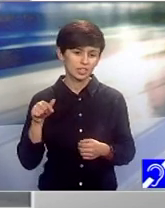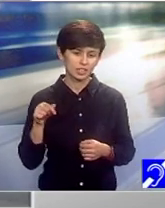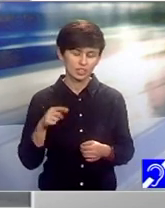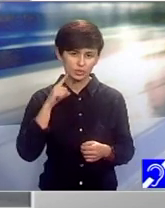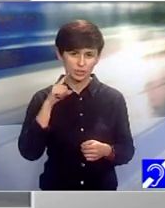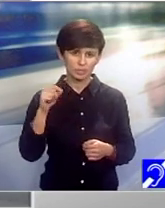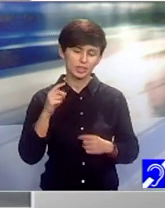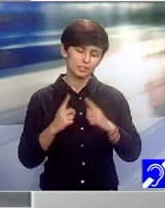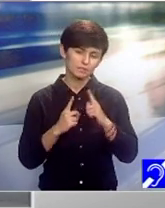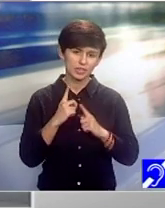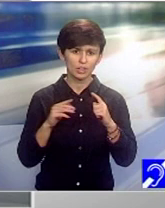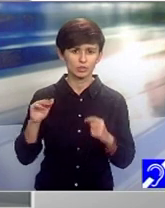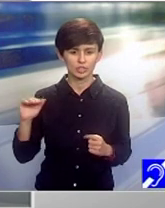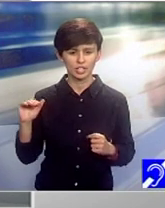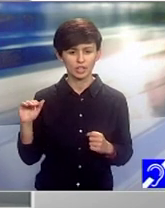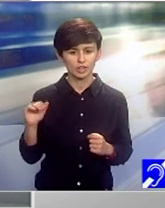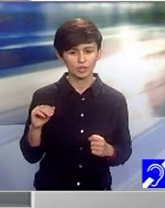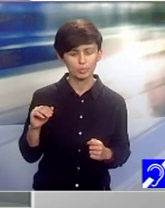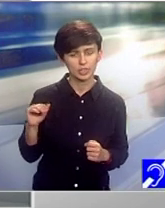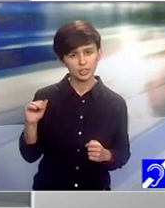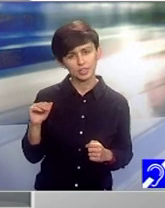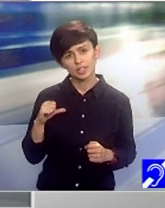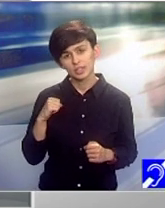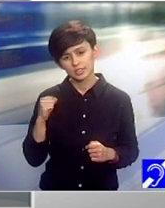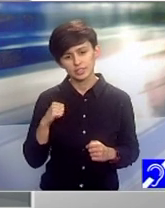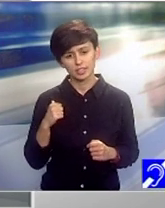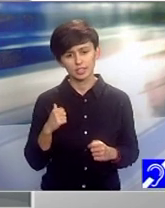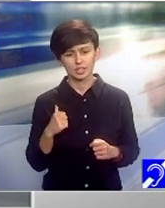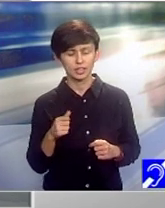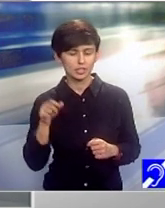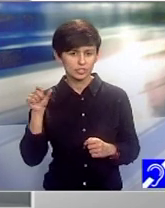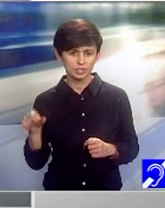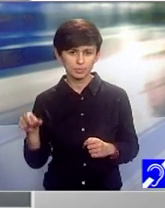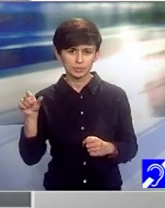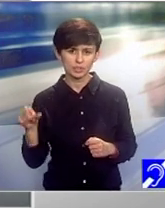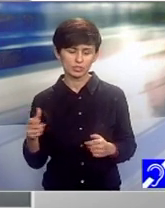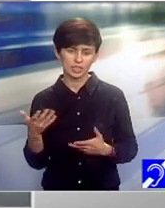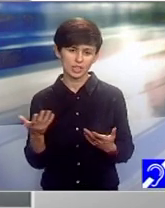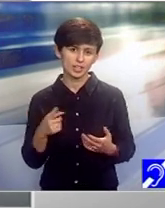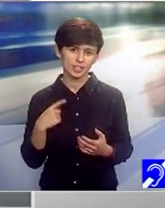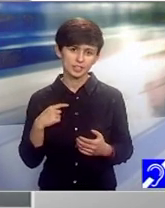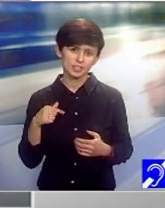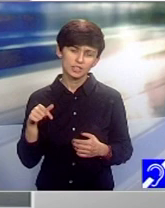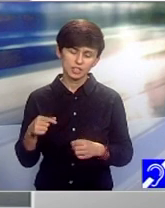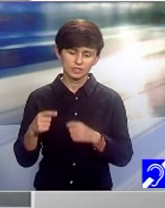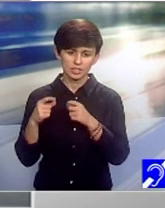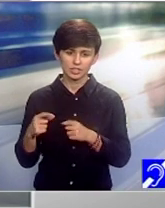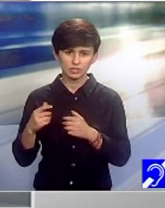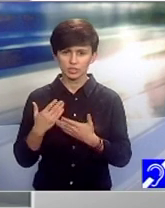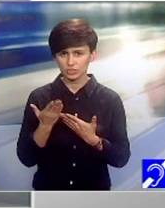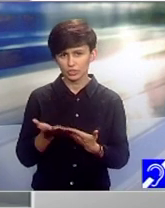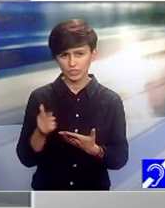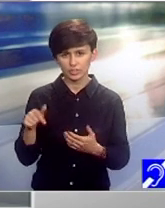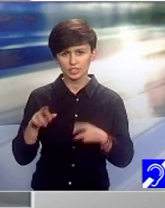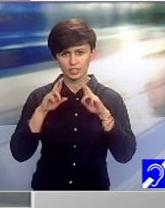la unii copii, la unii adolescenți, la unele persoane aflate în astfel de situații și dă această speranță pe care